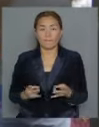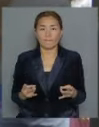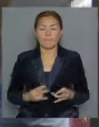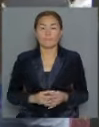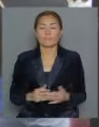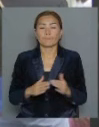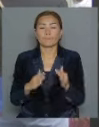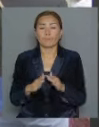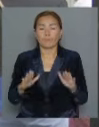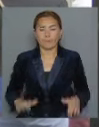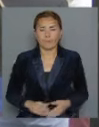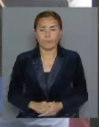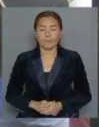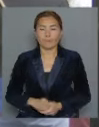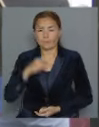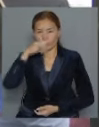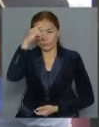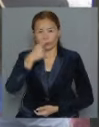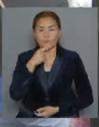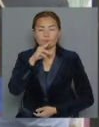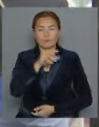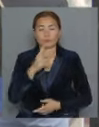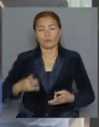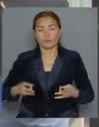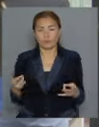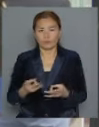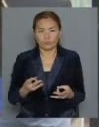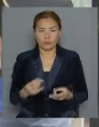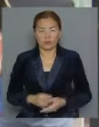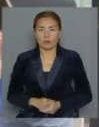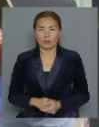үйде қазақ тілінде сөйлеу шарасы болып табылады екен.